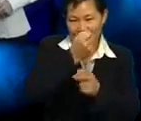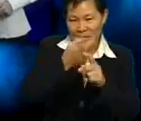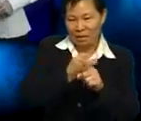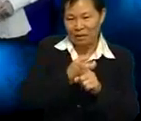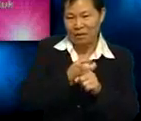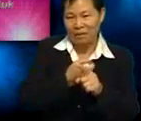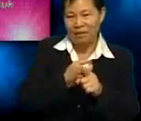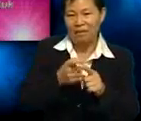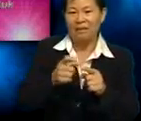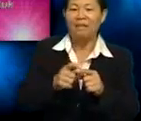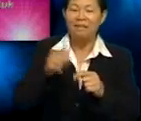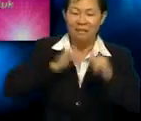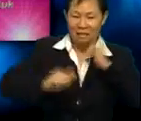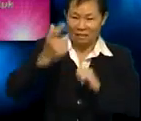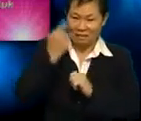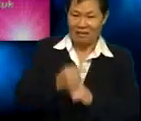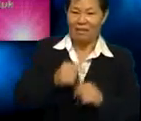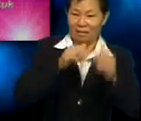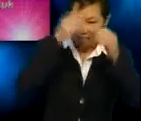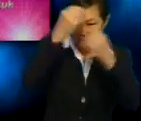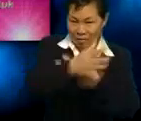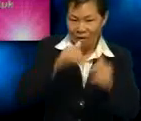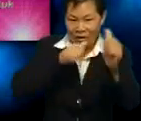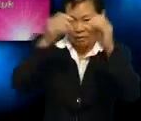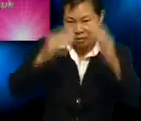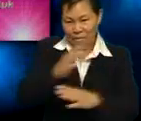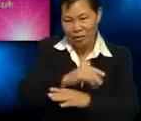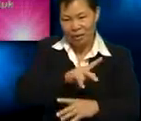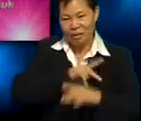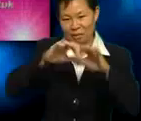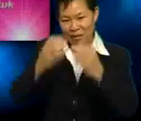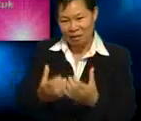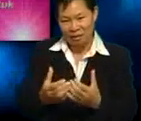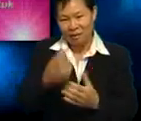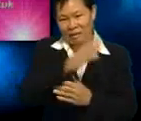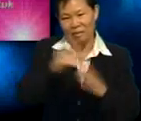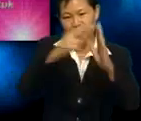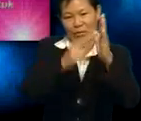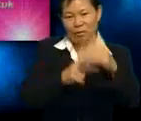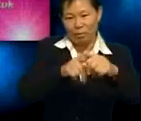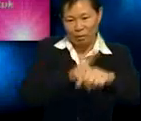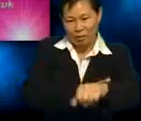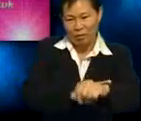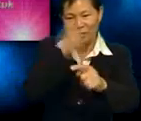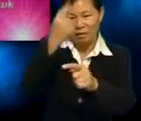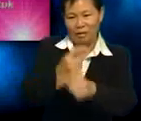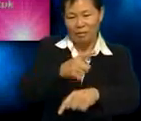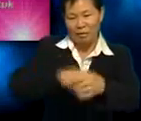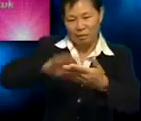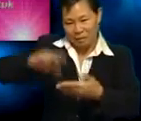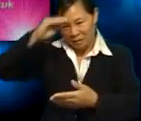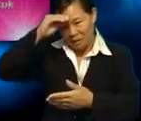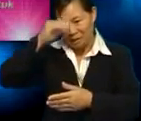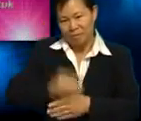ini? A. Mematuhi arahan guru dan ketua kelas serta peraturan waktu yang ditetapkan semasa